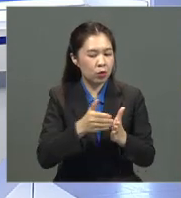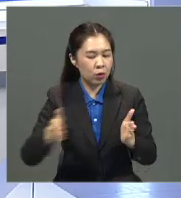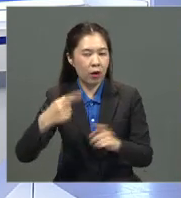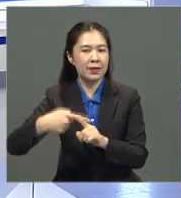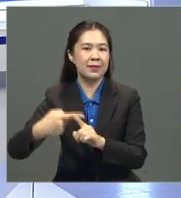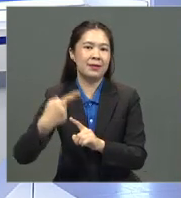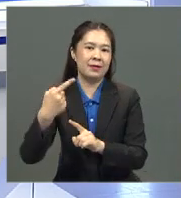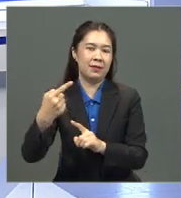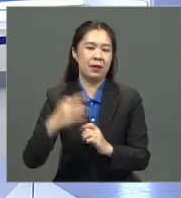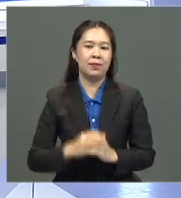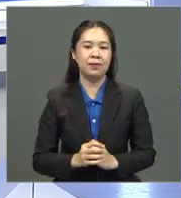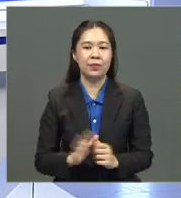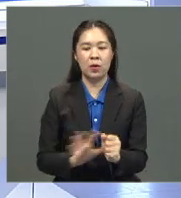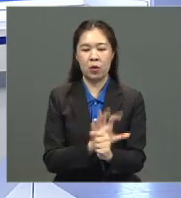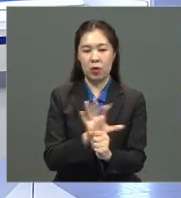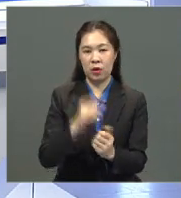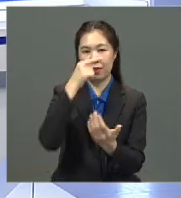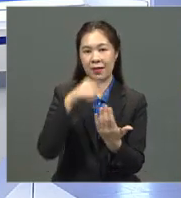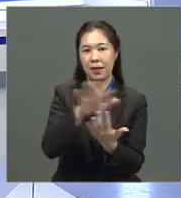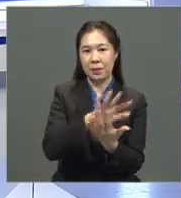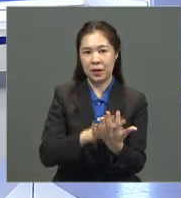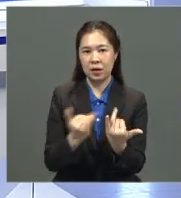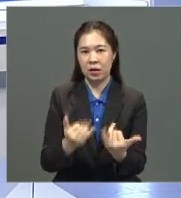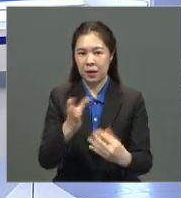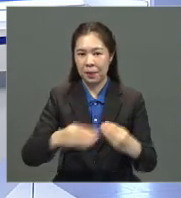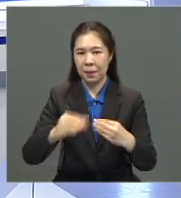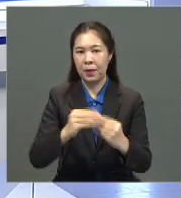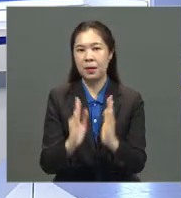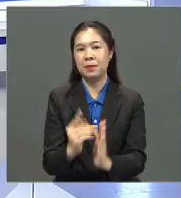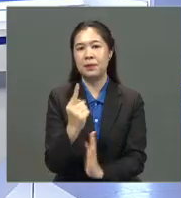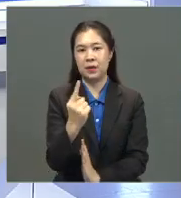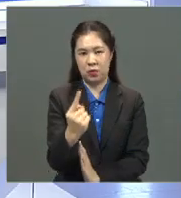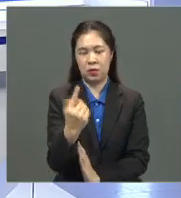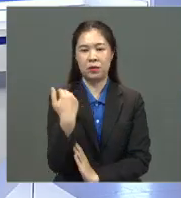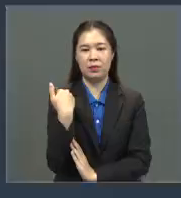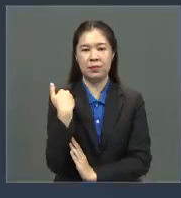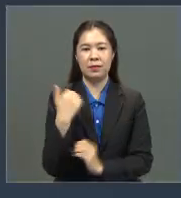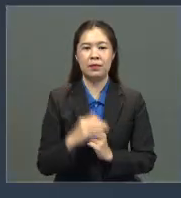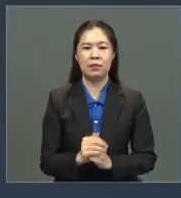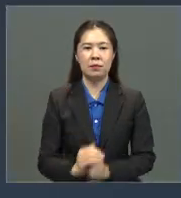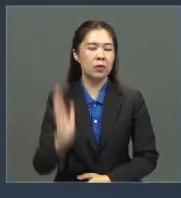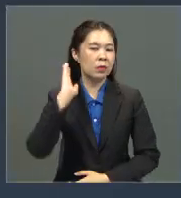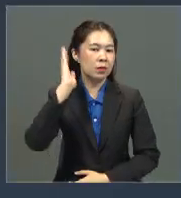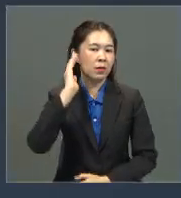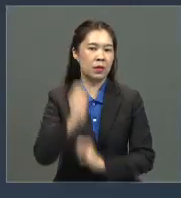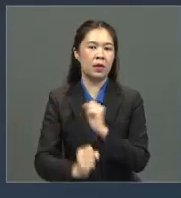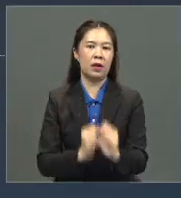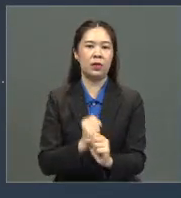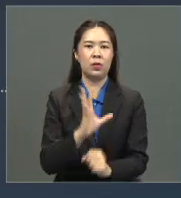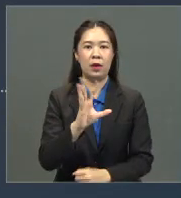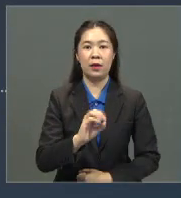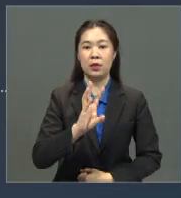ขณะที่ภาพรวมของครบสิบเก้าในบ้านเราวันนี้มีผู้ติดเชื้อหนึ่งคนกับโดยถึงคนที่ติดเชื้อนะครับเป็นชายไทยวัย